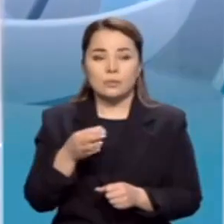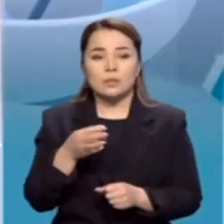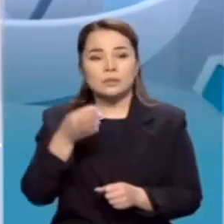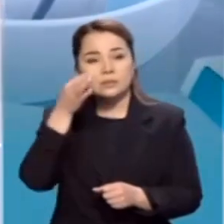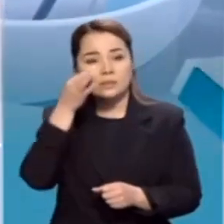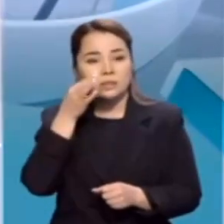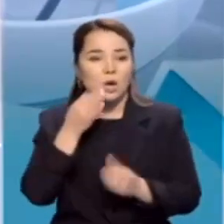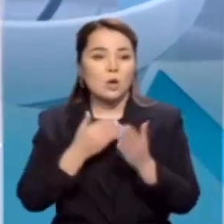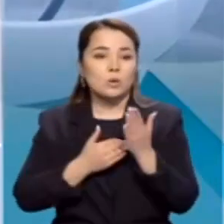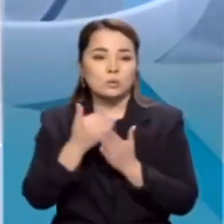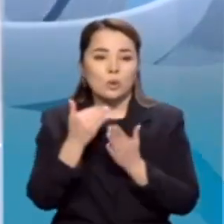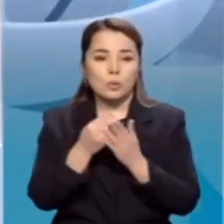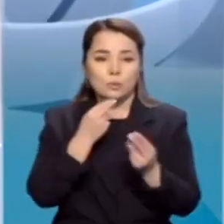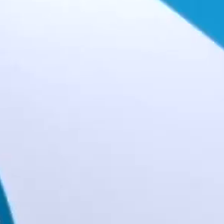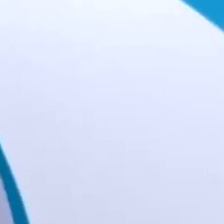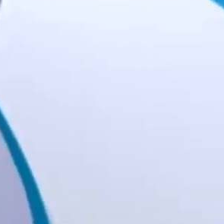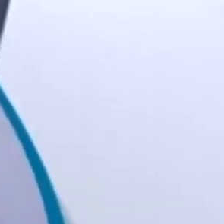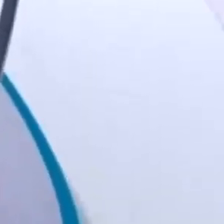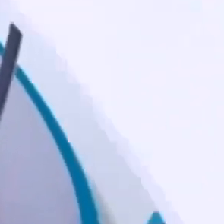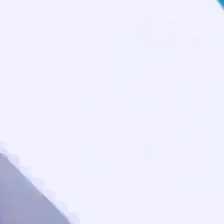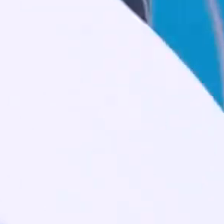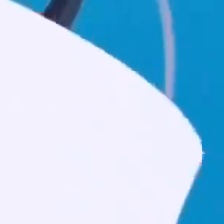жоғары калориялық тағам.